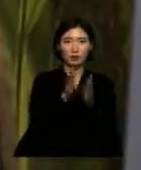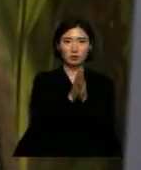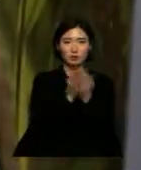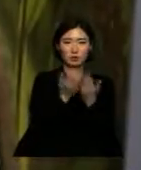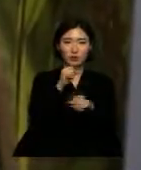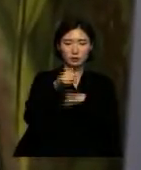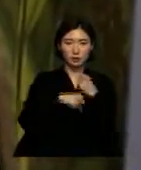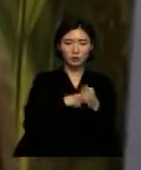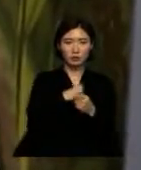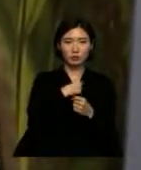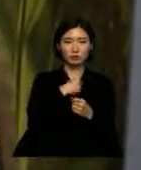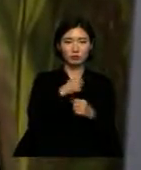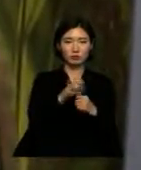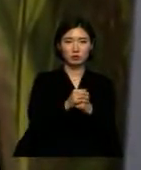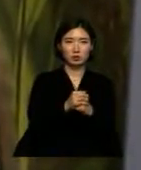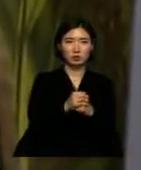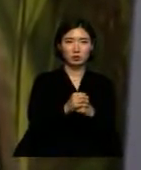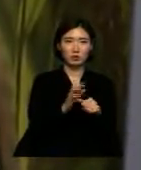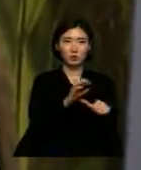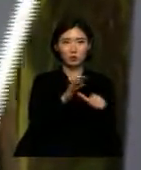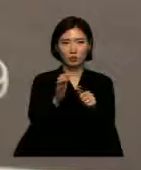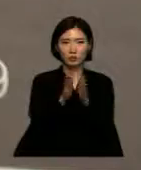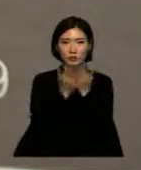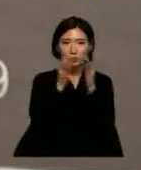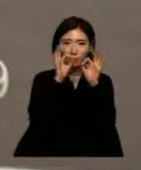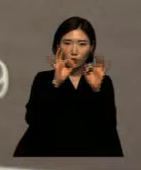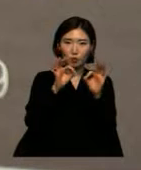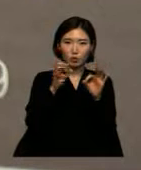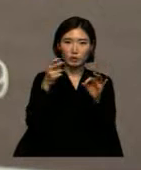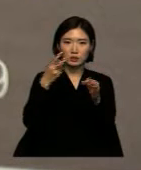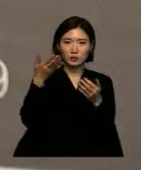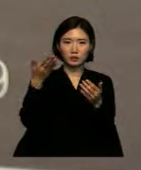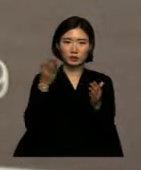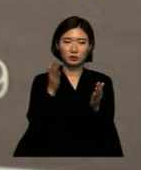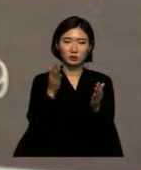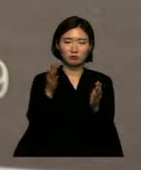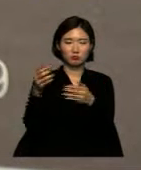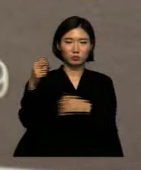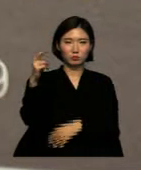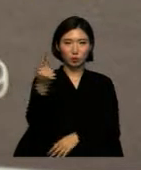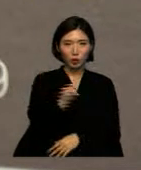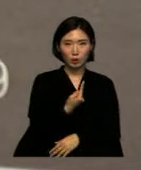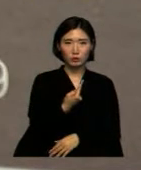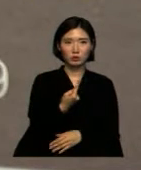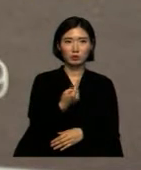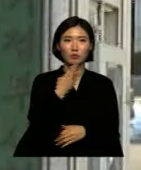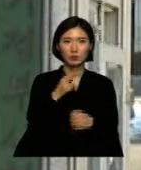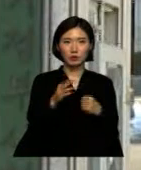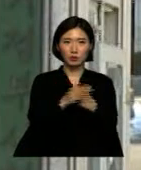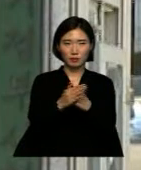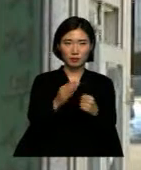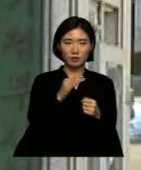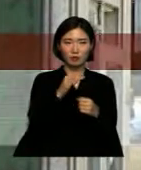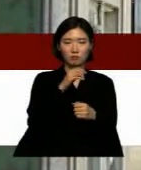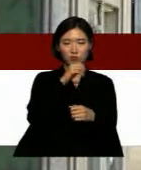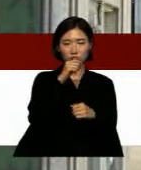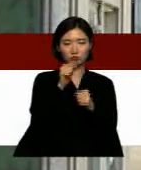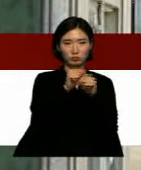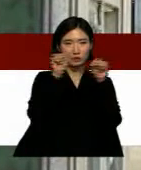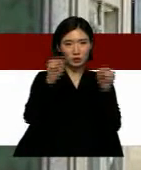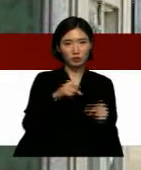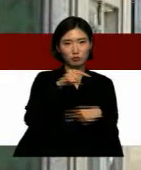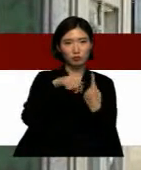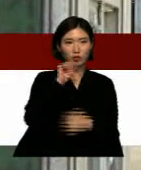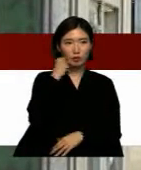자율적으로 이용되다 보니 책을 보고 반납을 안 하는 시민들이 있다며 체계적인 운영이 어렵다는 겁니다. 열린 문고를 통해서 이제